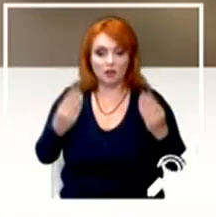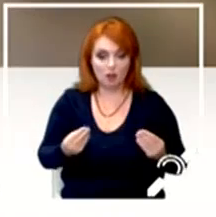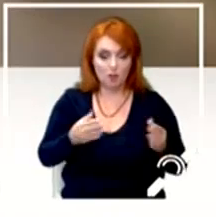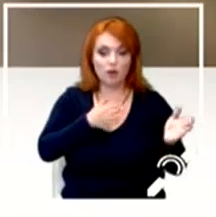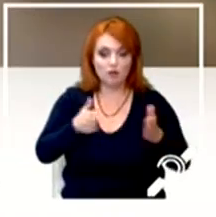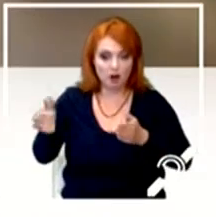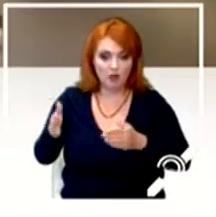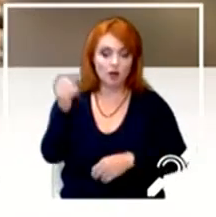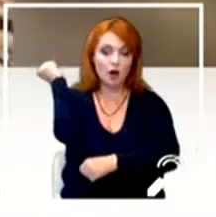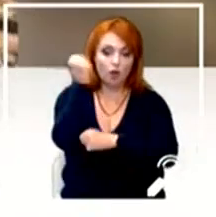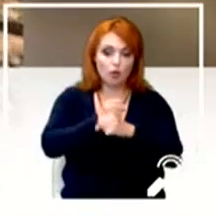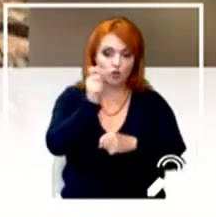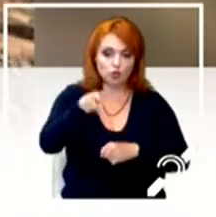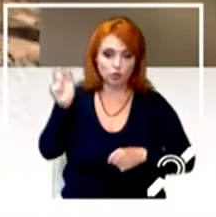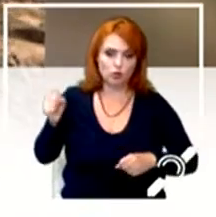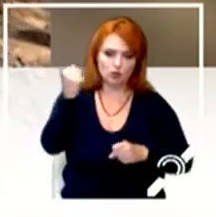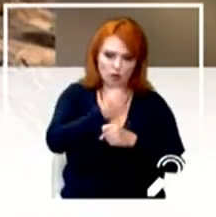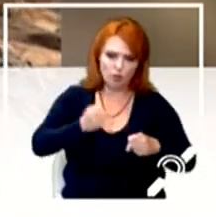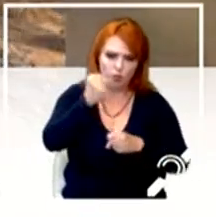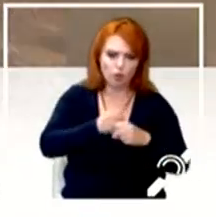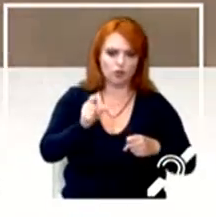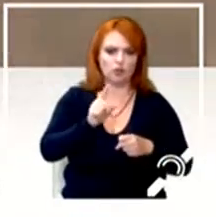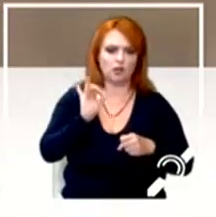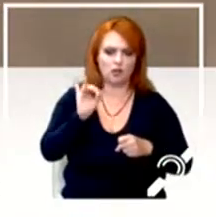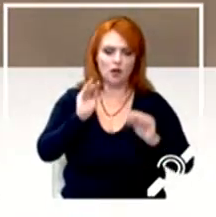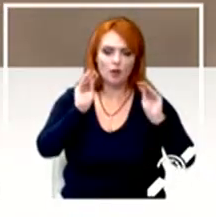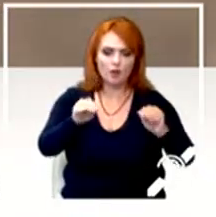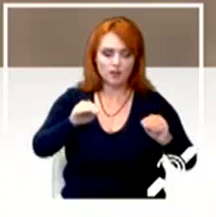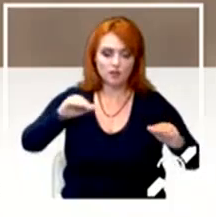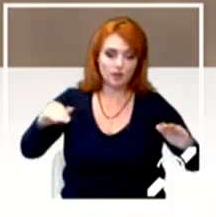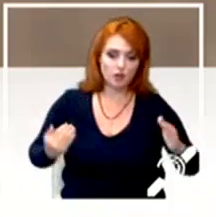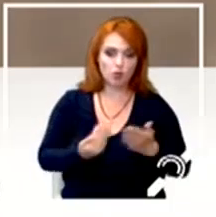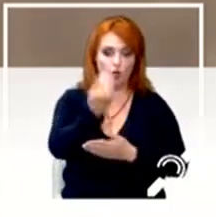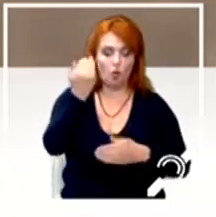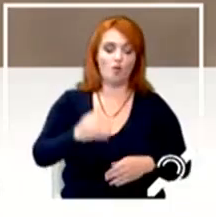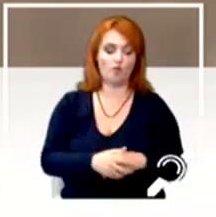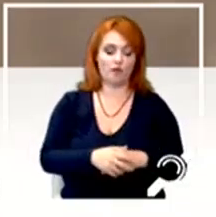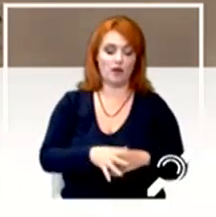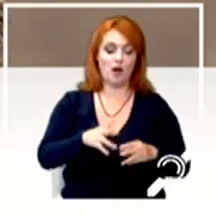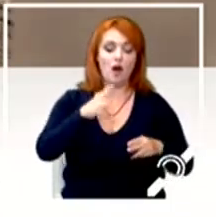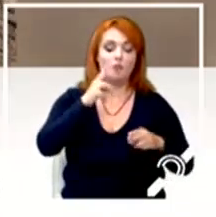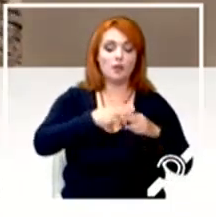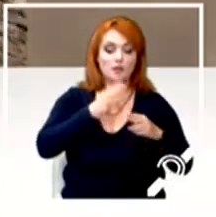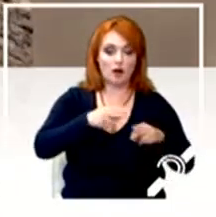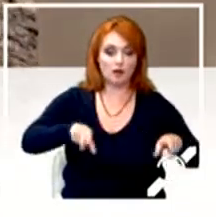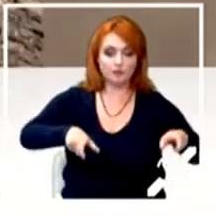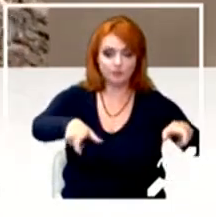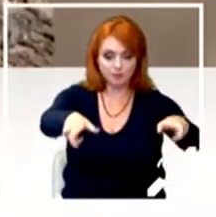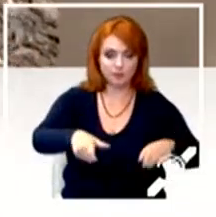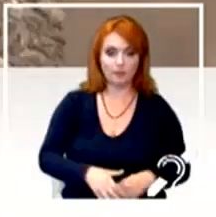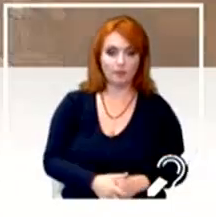segmentul reparat culma cioader Lunga face parte din calea ferată ciuleagă Republica Moldova de portul ren din Ucraina